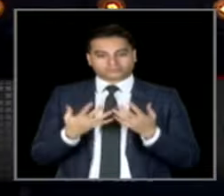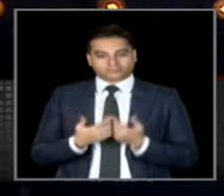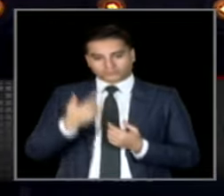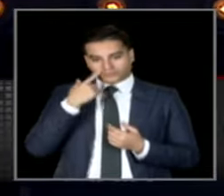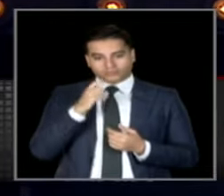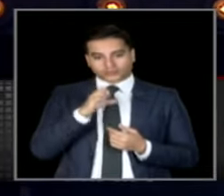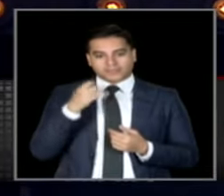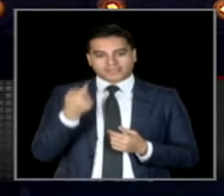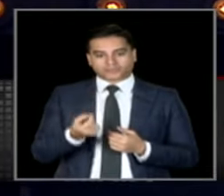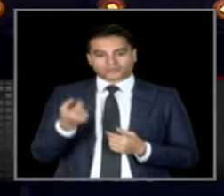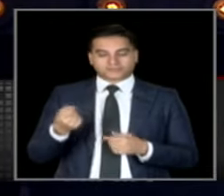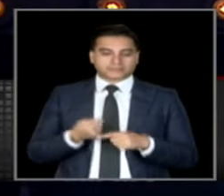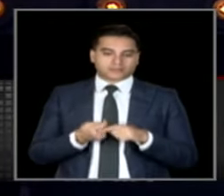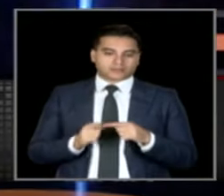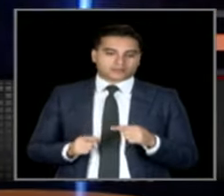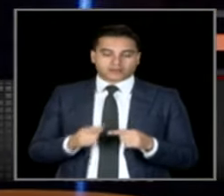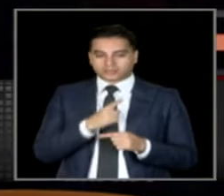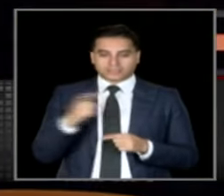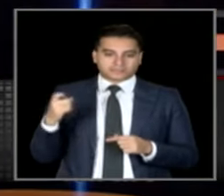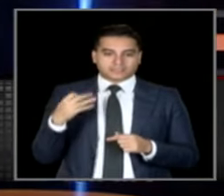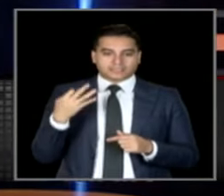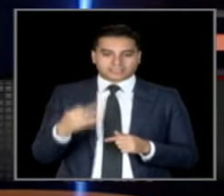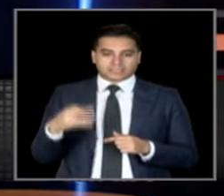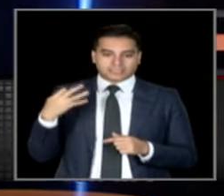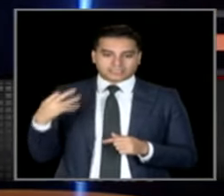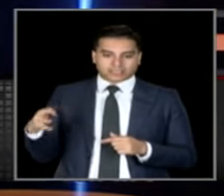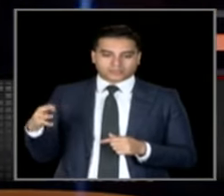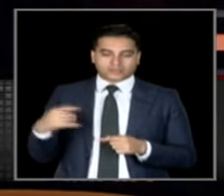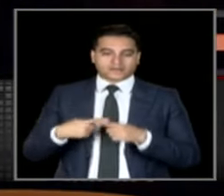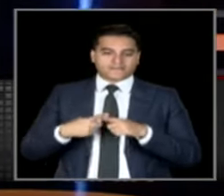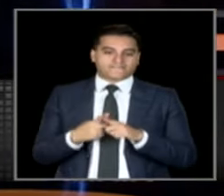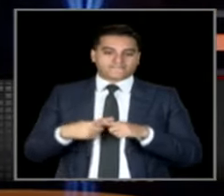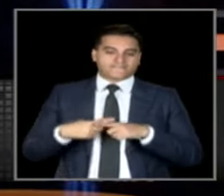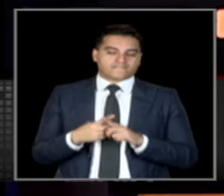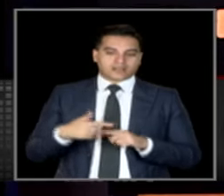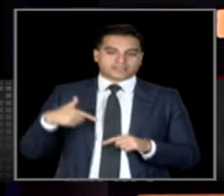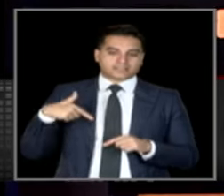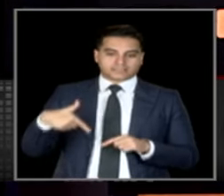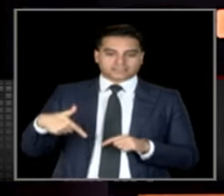المسألة الآتية: 955 ناقص